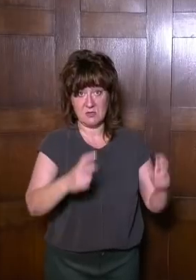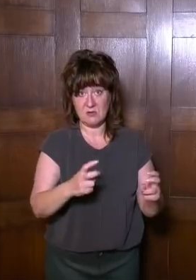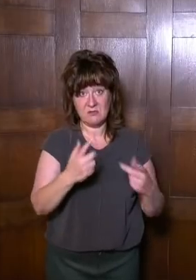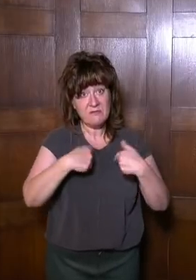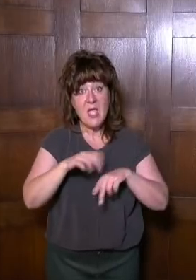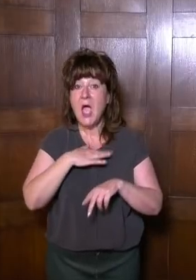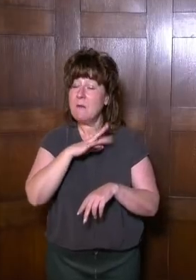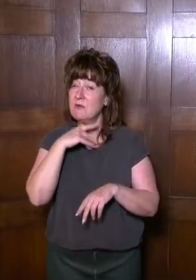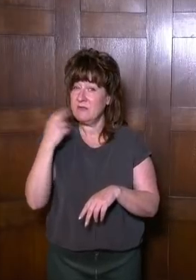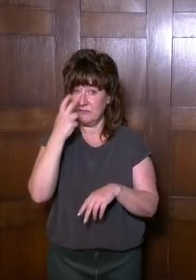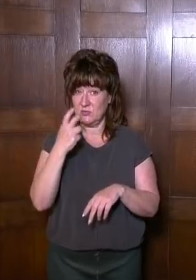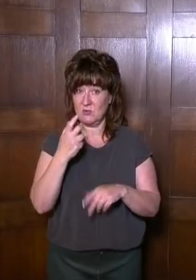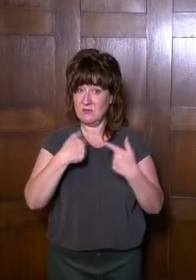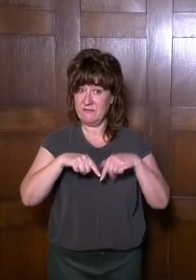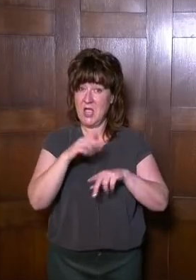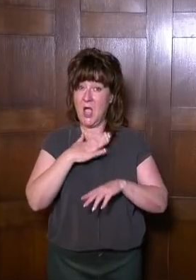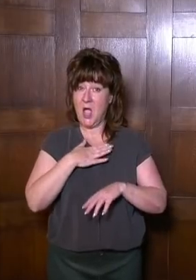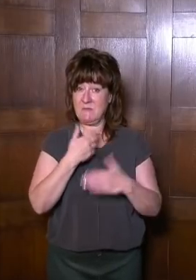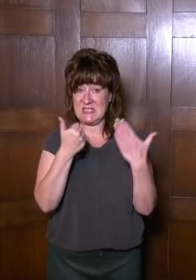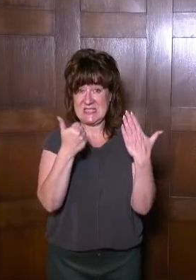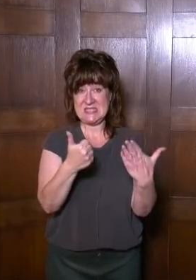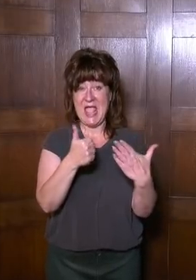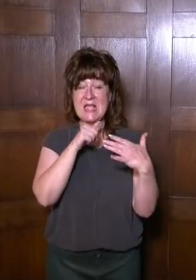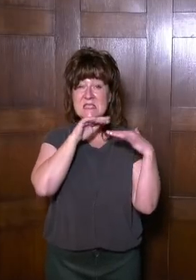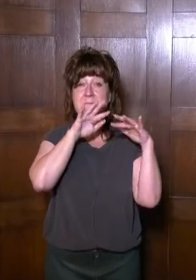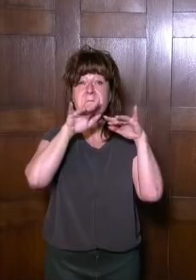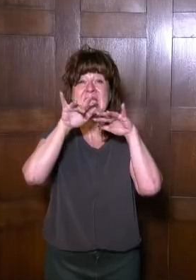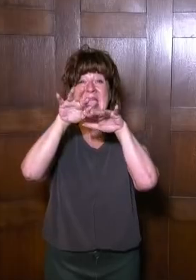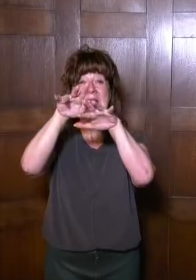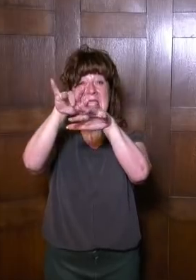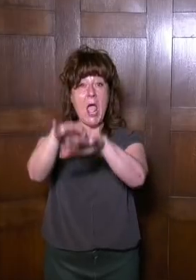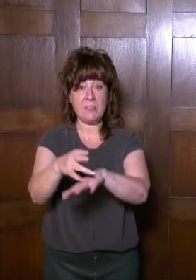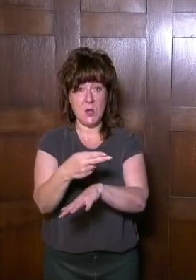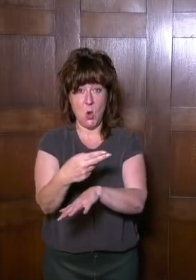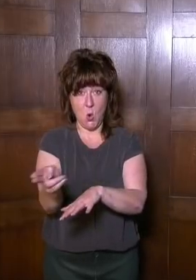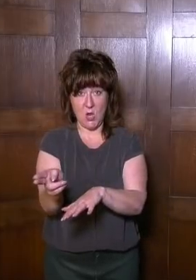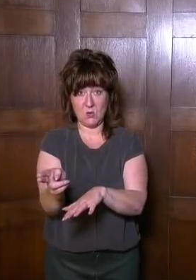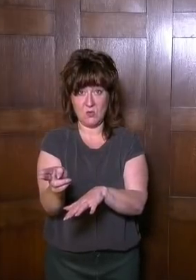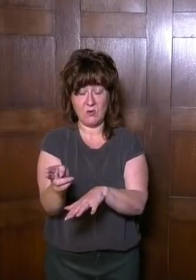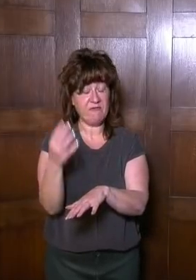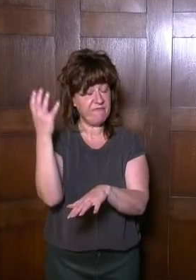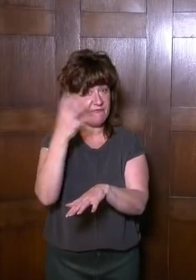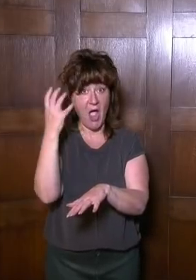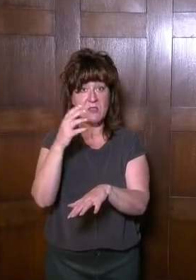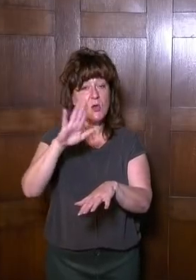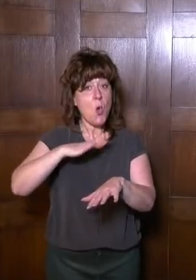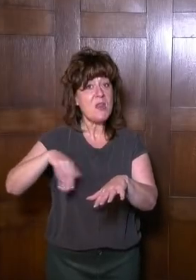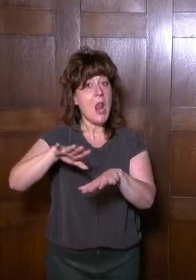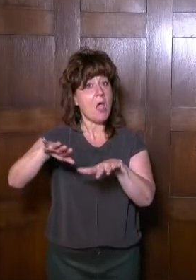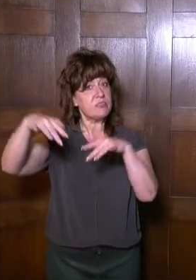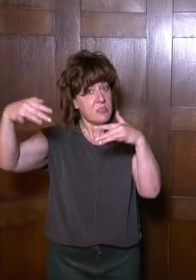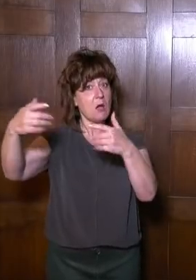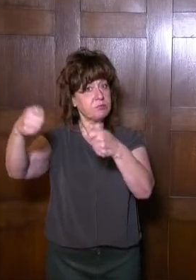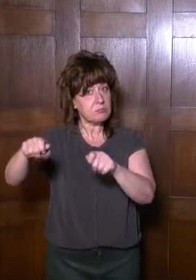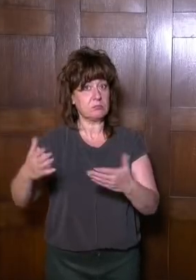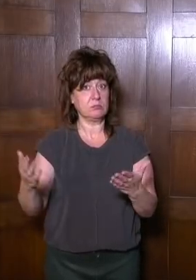zu bringen. 6 Milliarden Euro. Wahnsinn. 6 Milliarden Euro und der Landtag hat es beschlossen, die